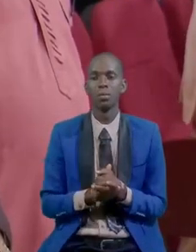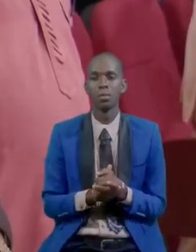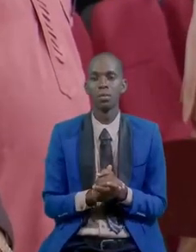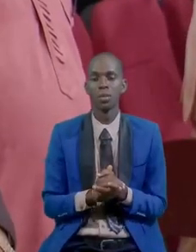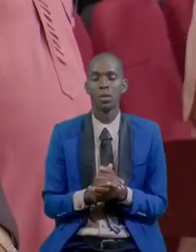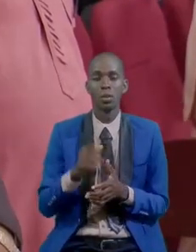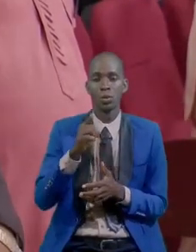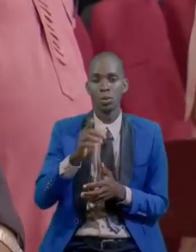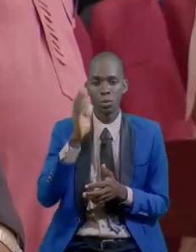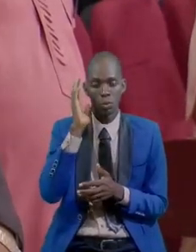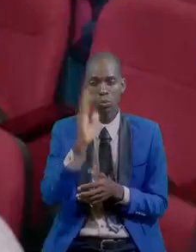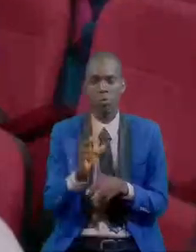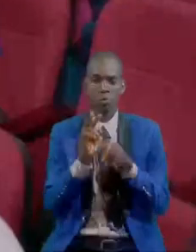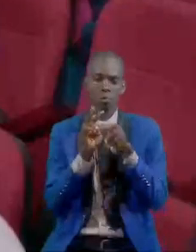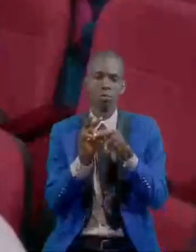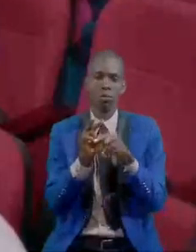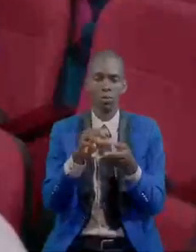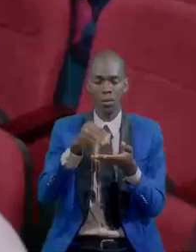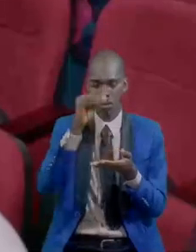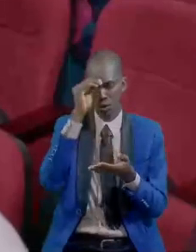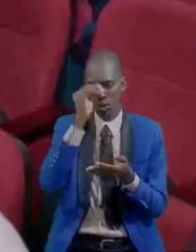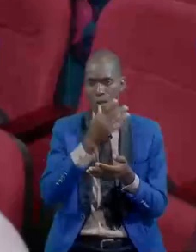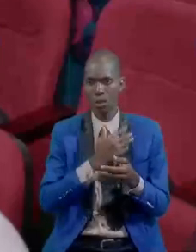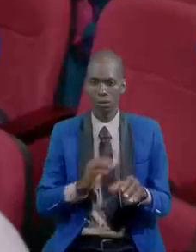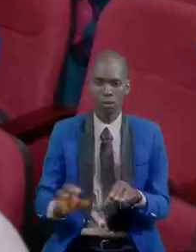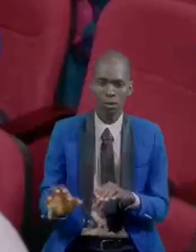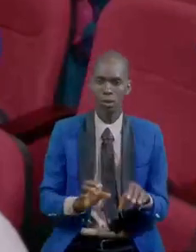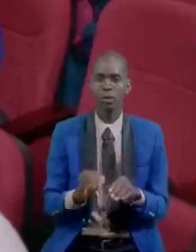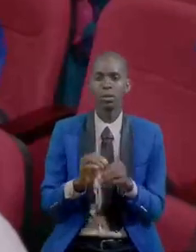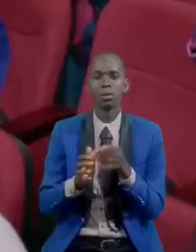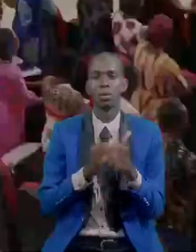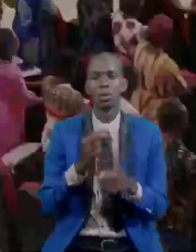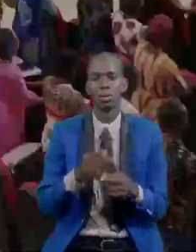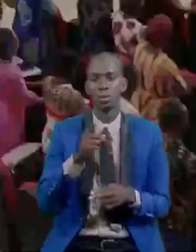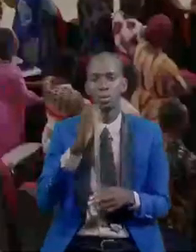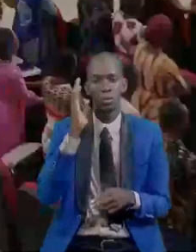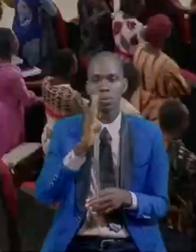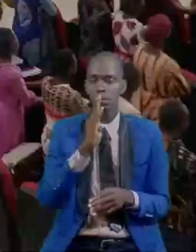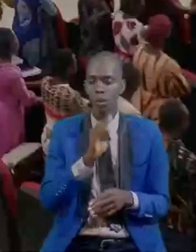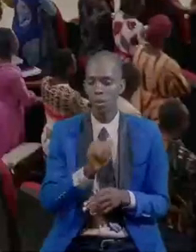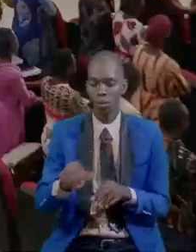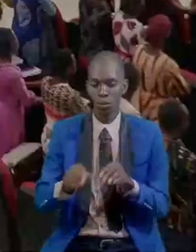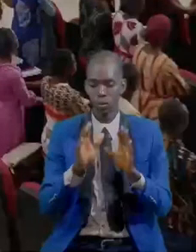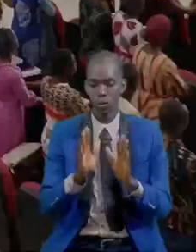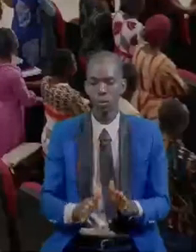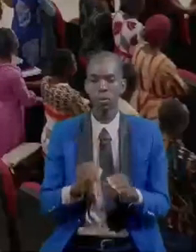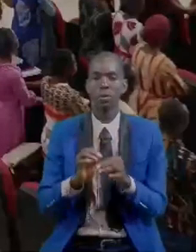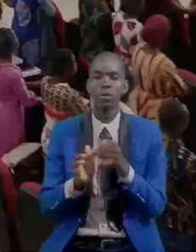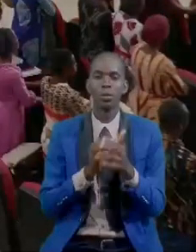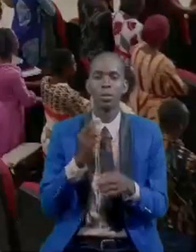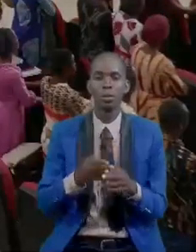Seulement, tu seras un acteur. Tu seras un pratiquant.